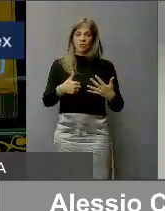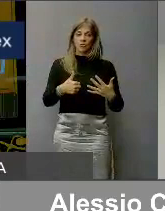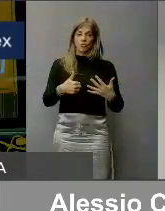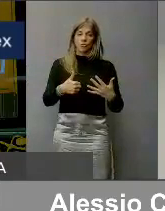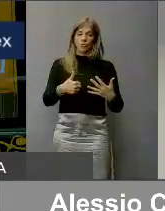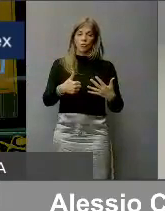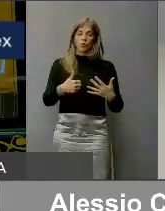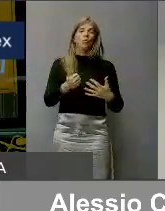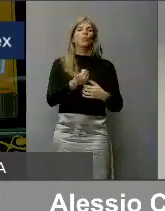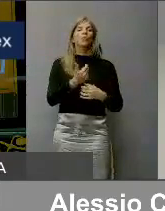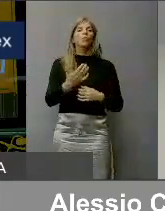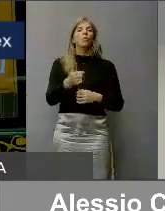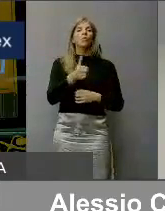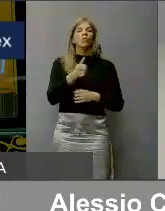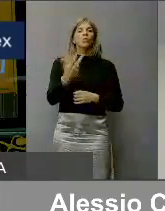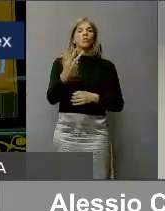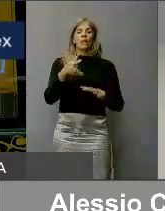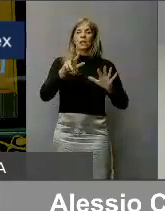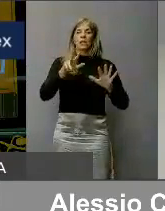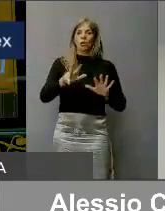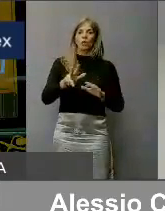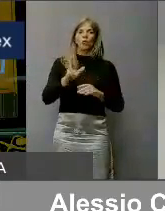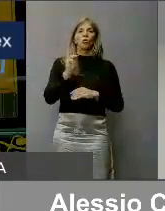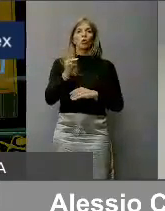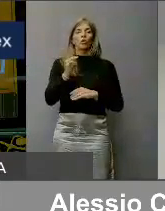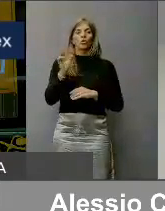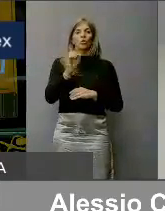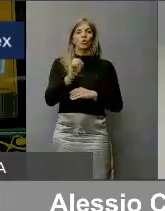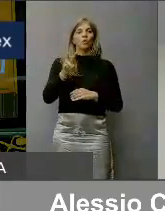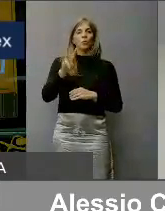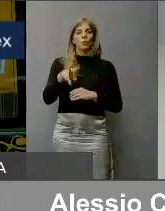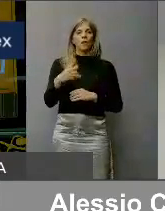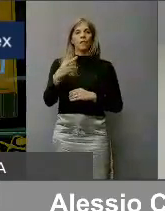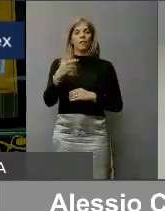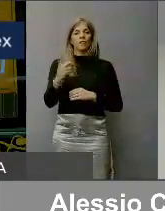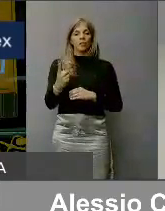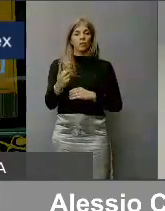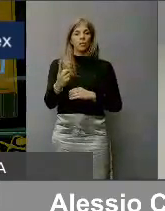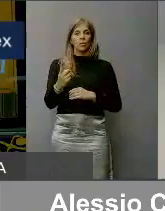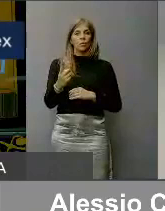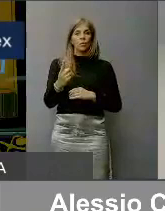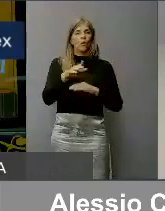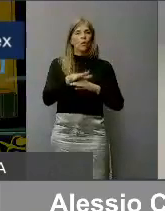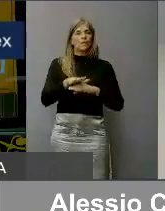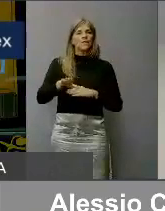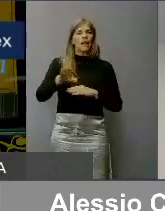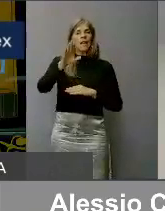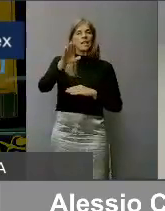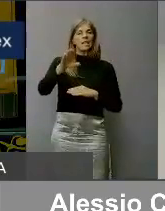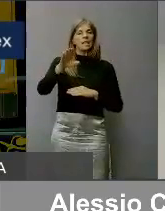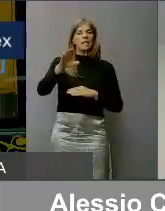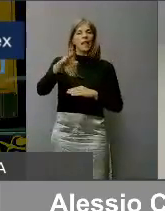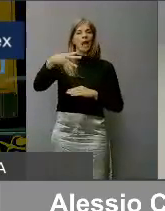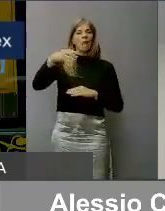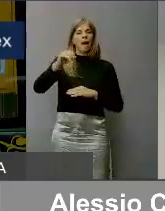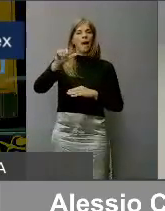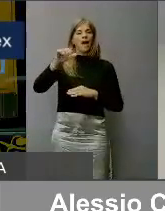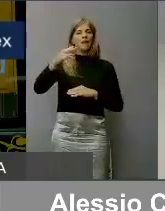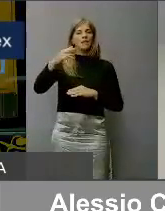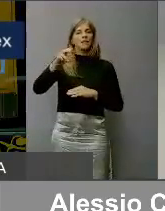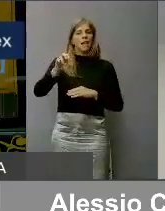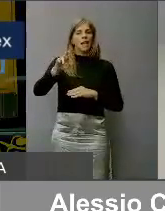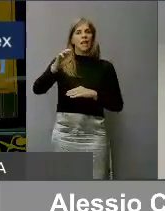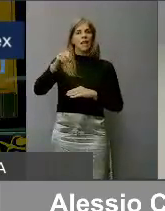per valenza numero 138 12 ottobre 2021 messa in sicurezza pavimentazione salita mascherona